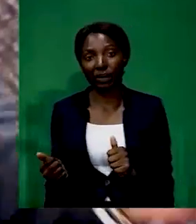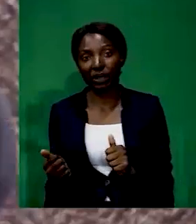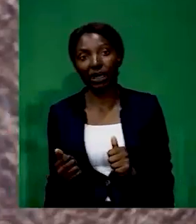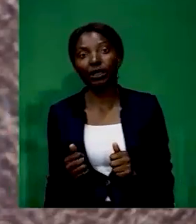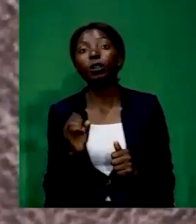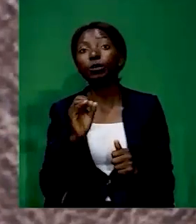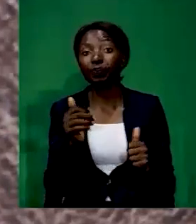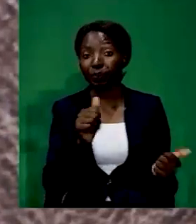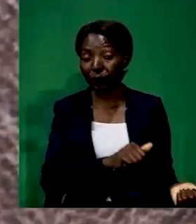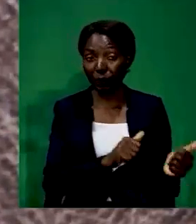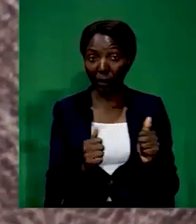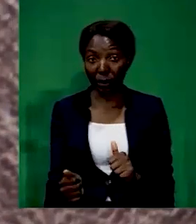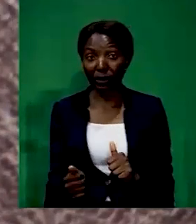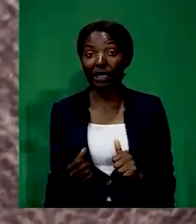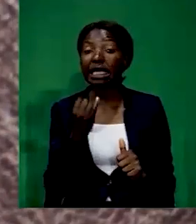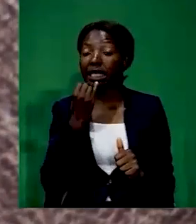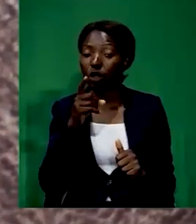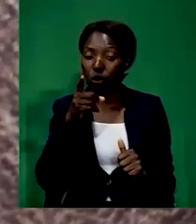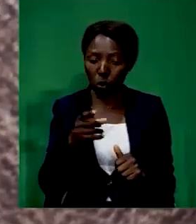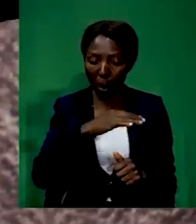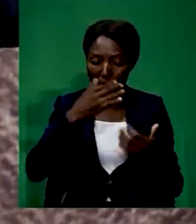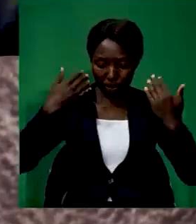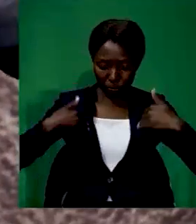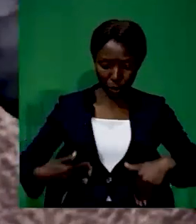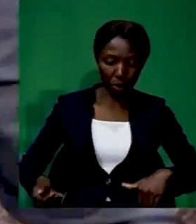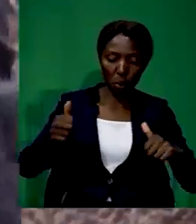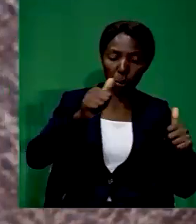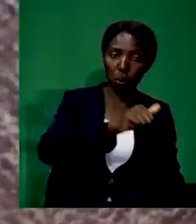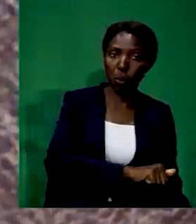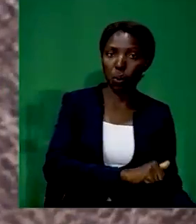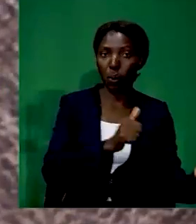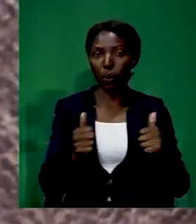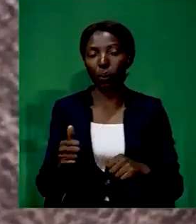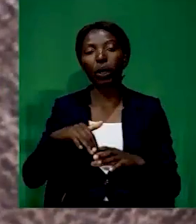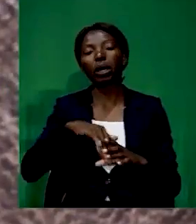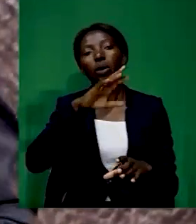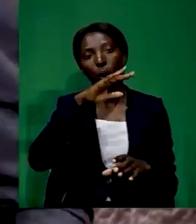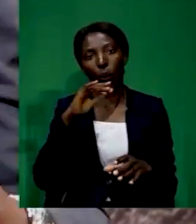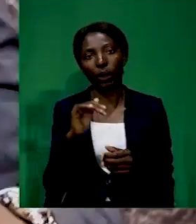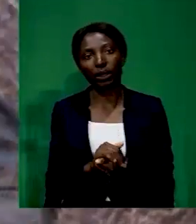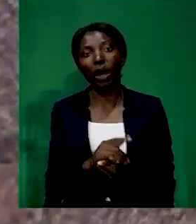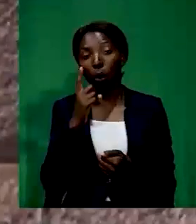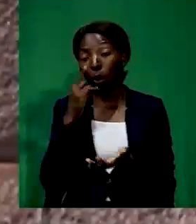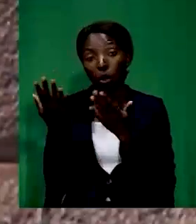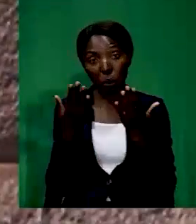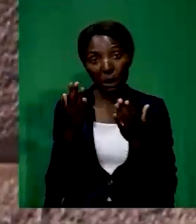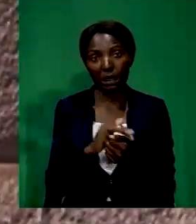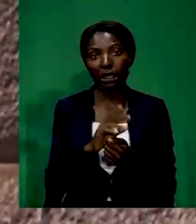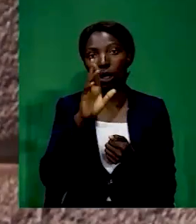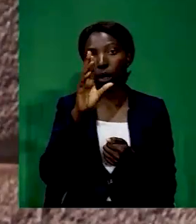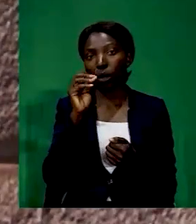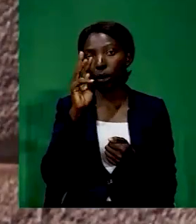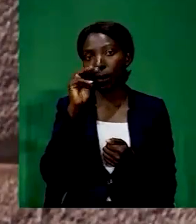mubhabhatidzi saka kubhabhatidzwa kupinda iwe wese mumvura saka ukaverenga